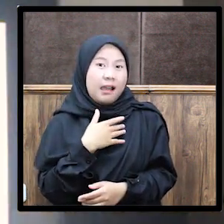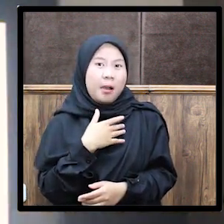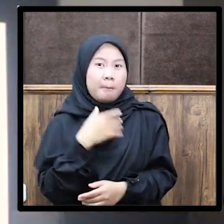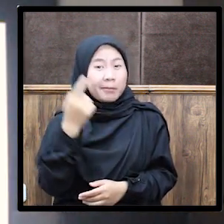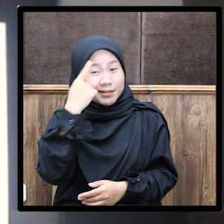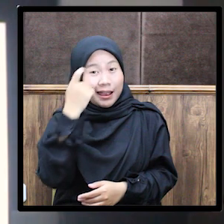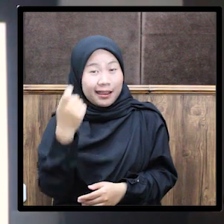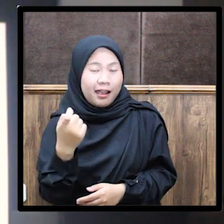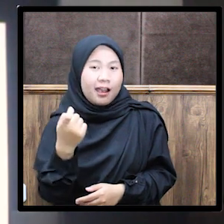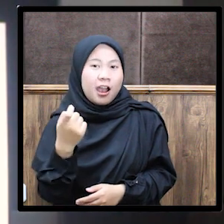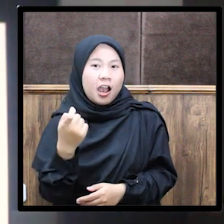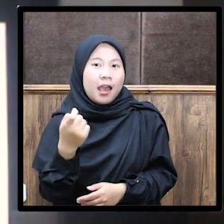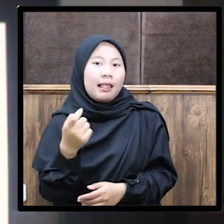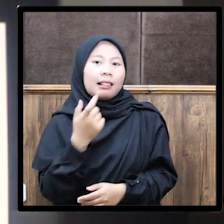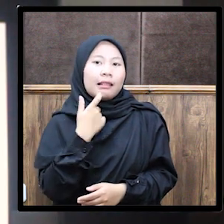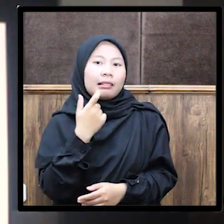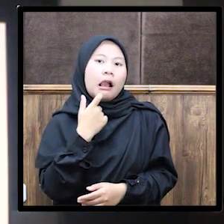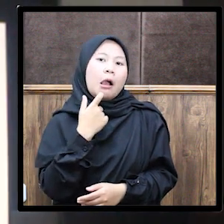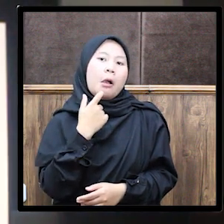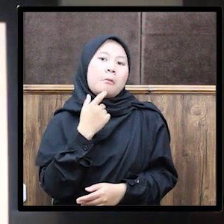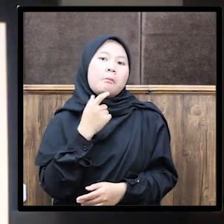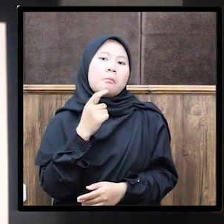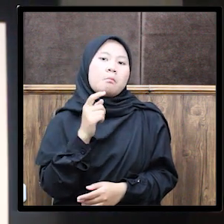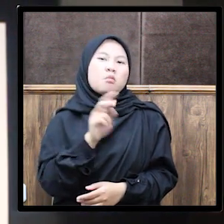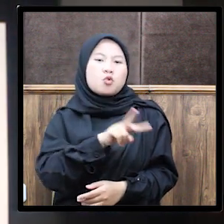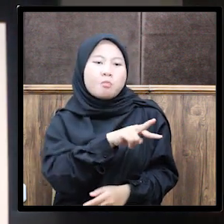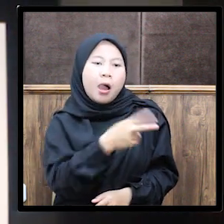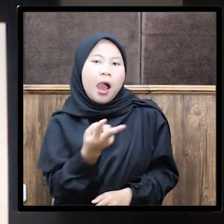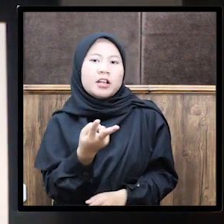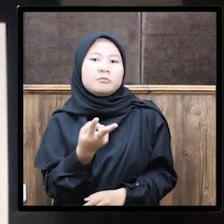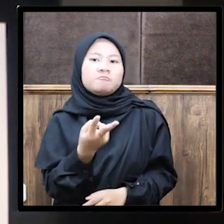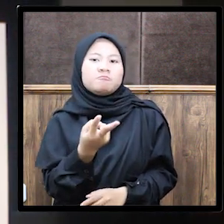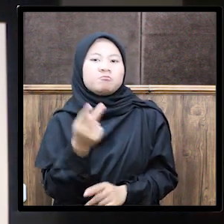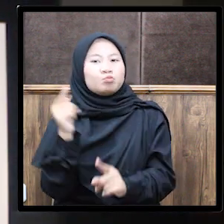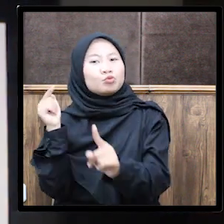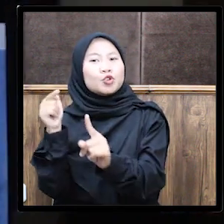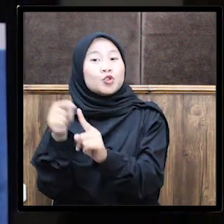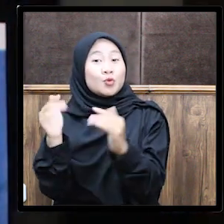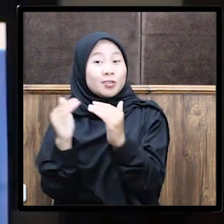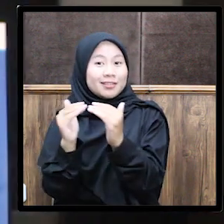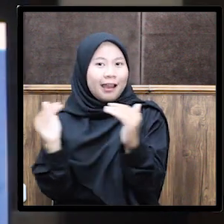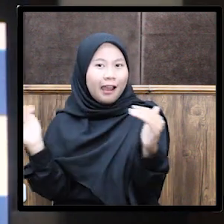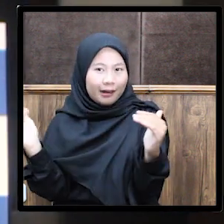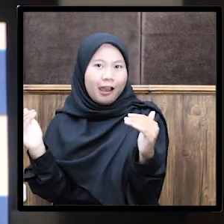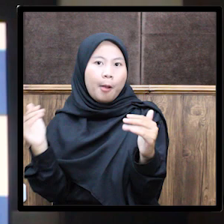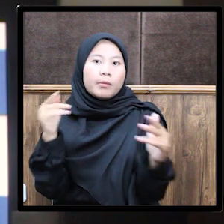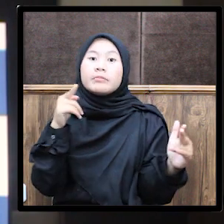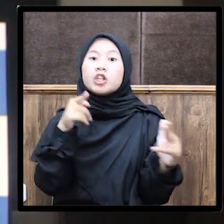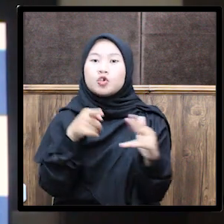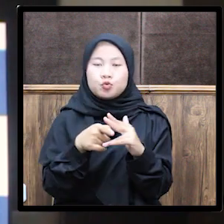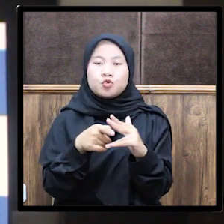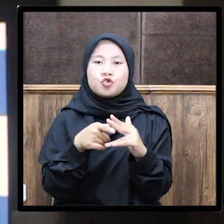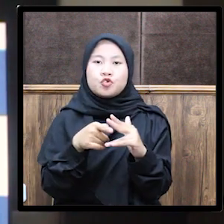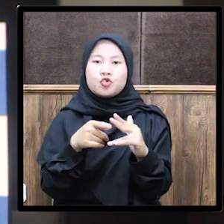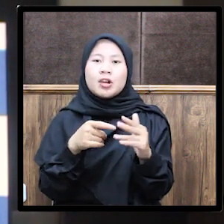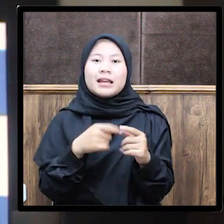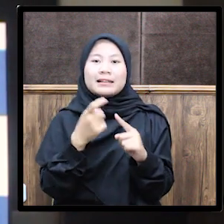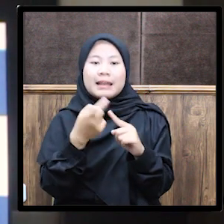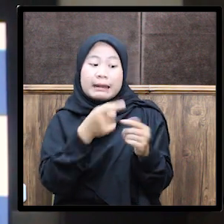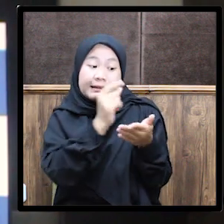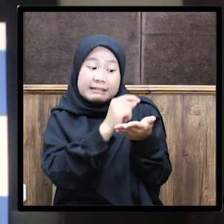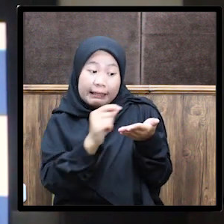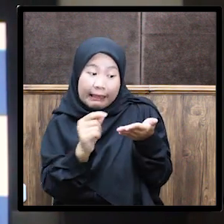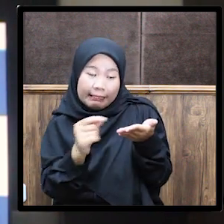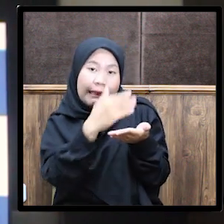bahwa terkait dengan perubahan menuju kesetaraan yang dilakukan penyelenggara pemilu, dari catatan dan penelitian